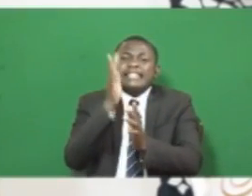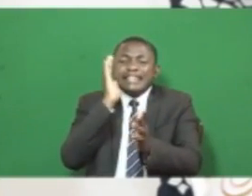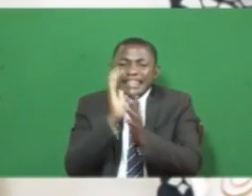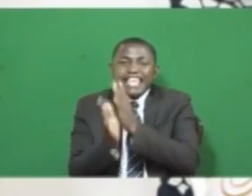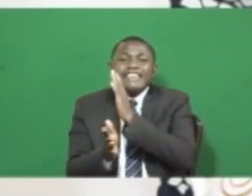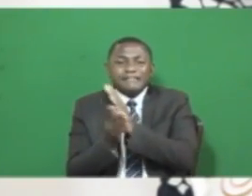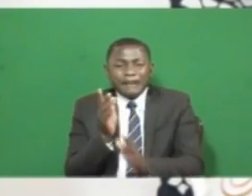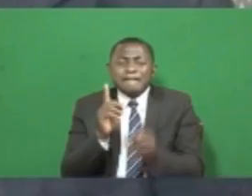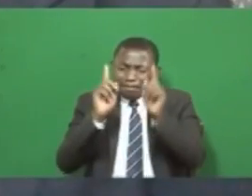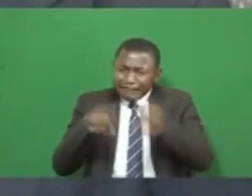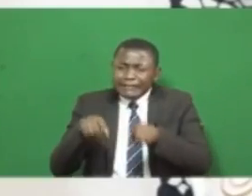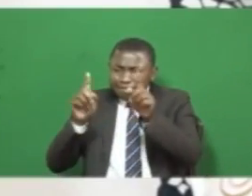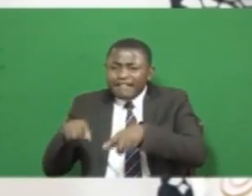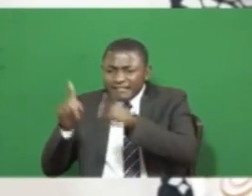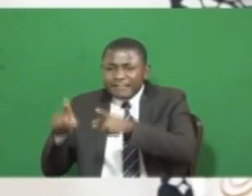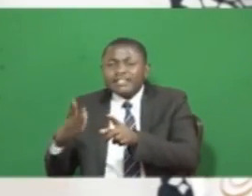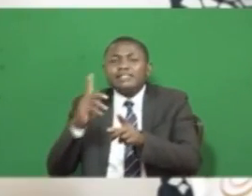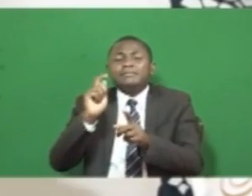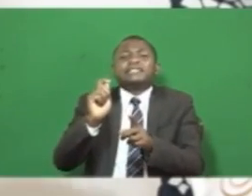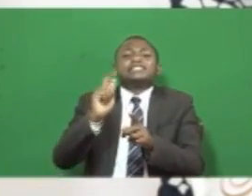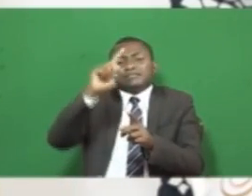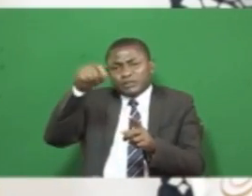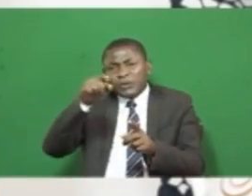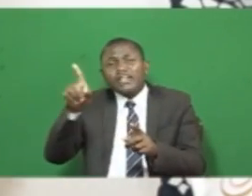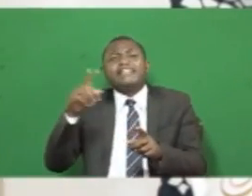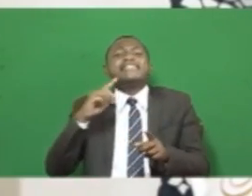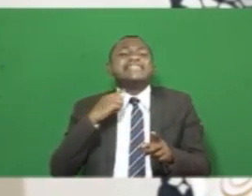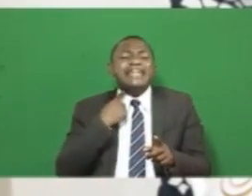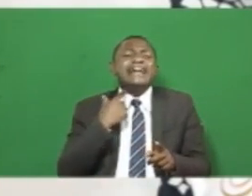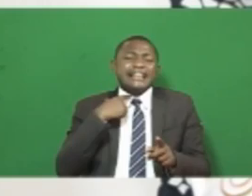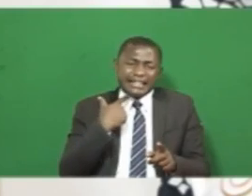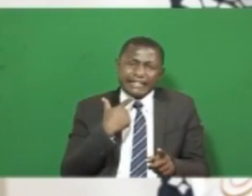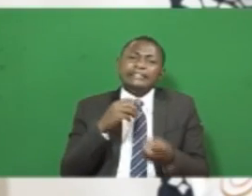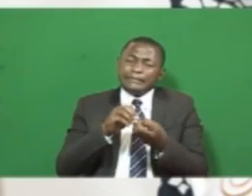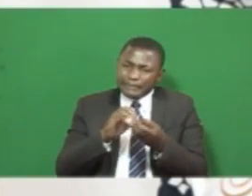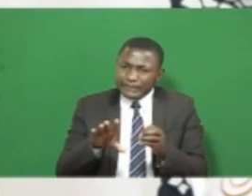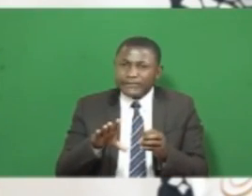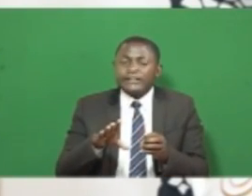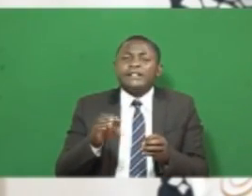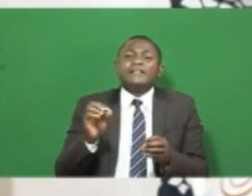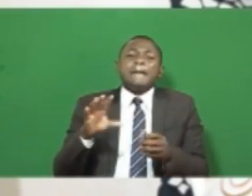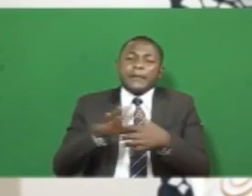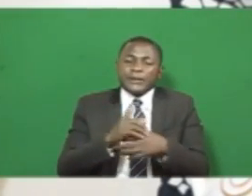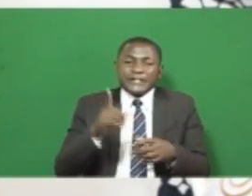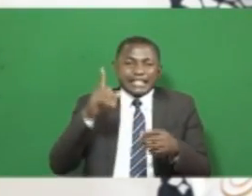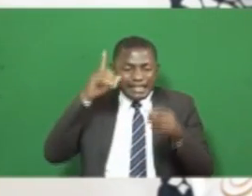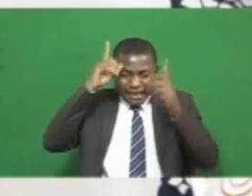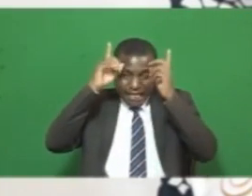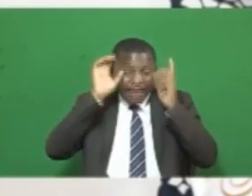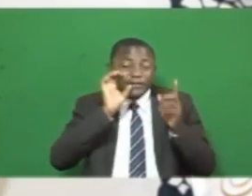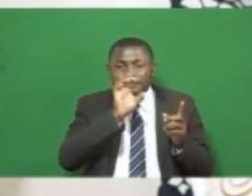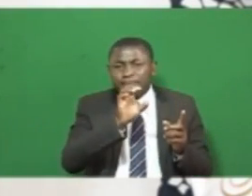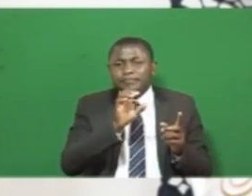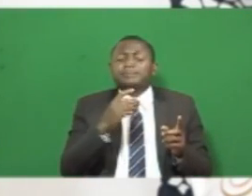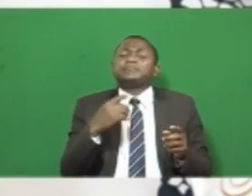But karibadiri. Alright. Ndito wazo. Saturday anenganyato. Because Saturday akangomira pa Bible soka. Akakugodesa